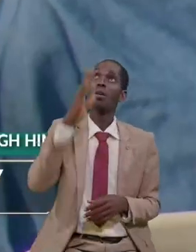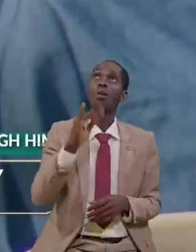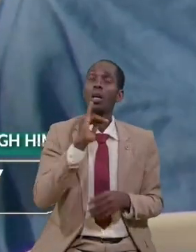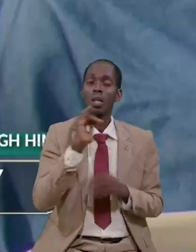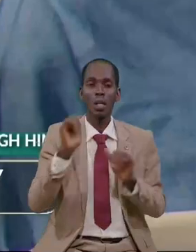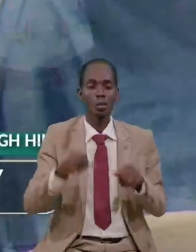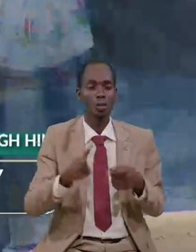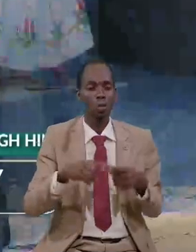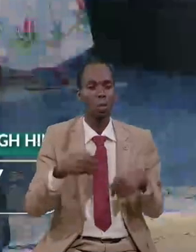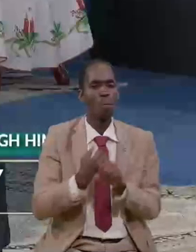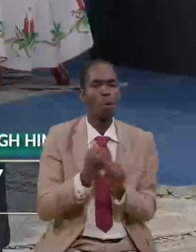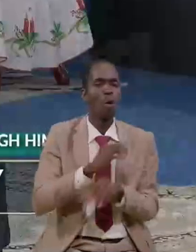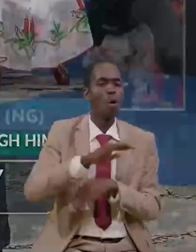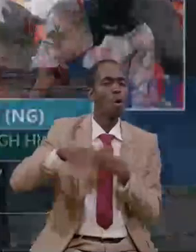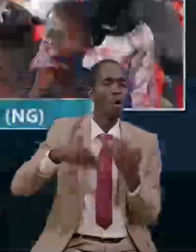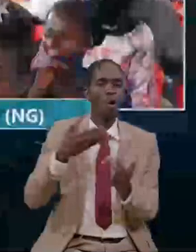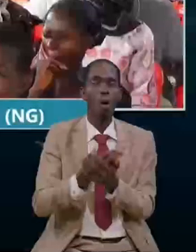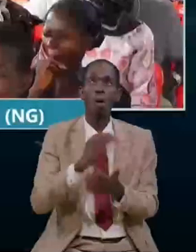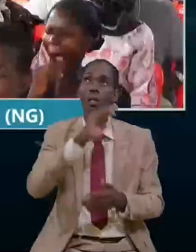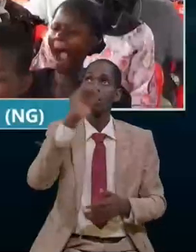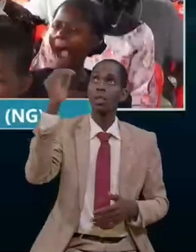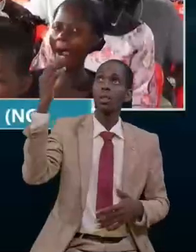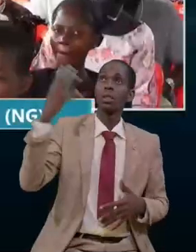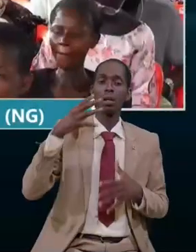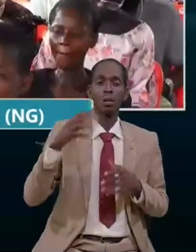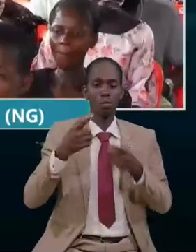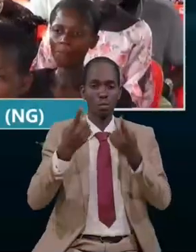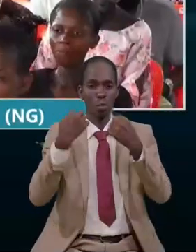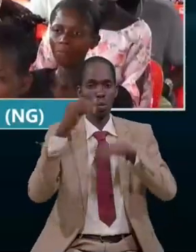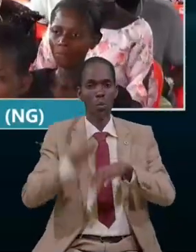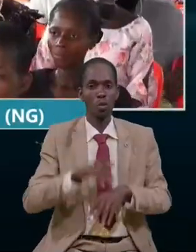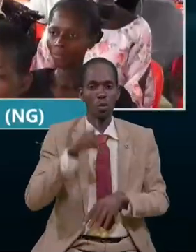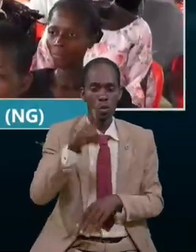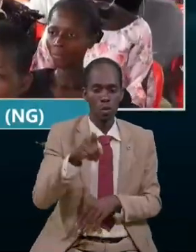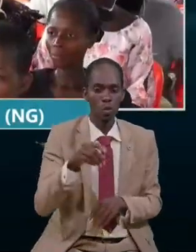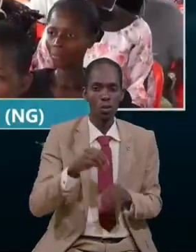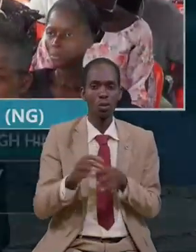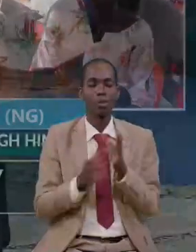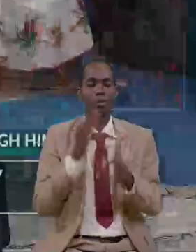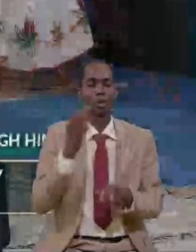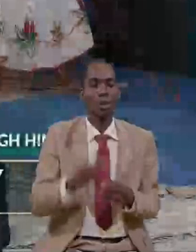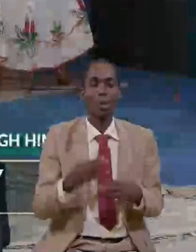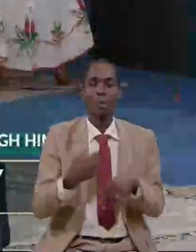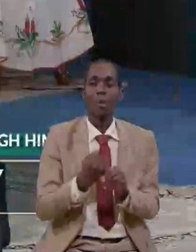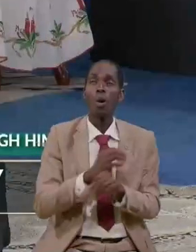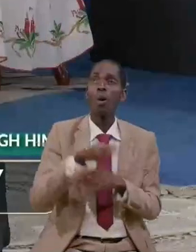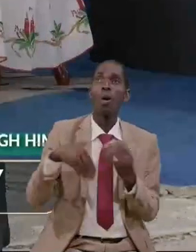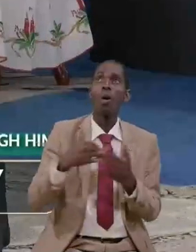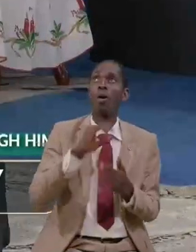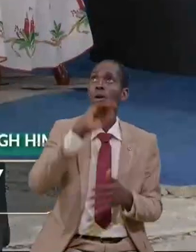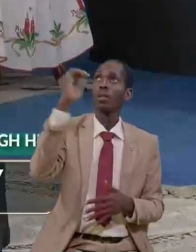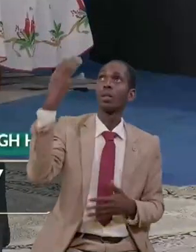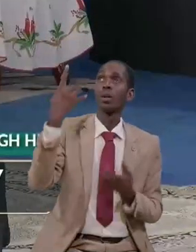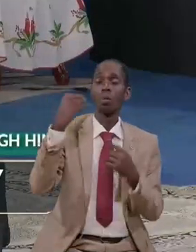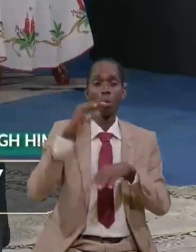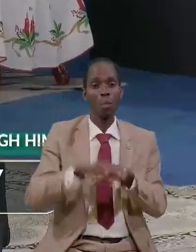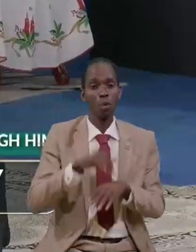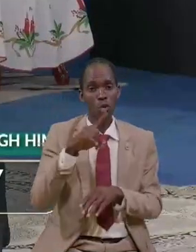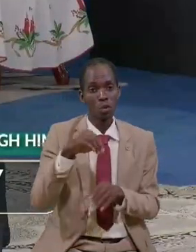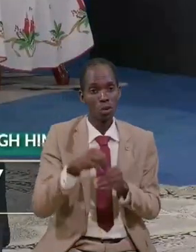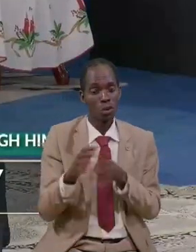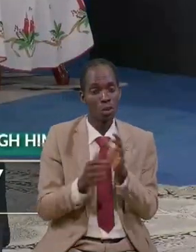peut vous combler de toutes sortes de grâces. Peut vous combler de toutes sortes de grâces. Afin